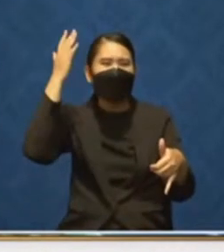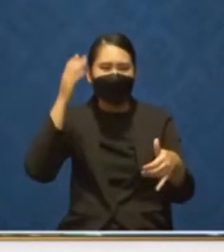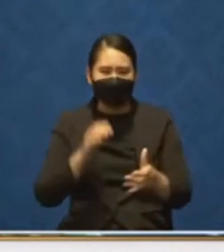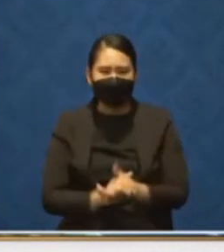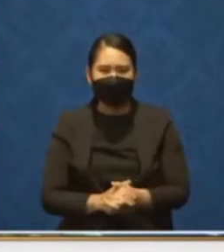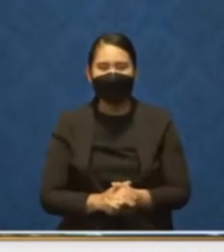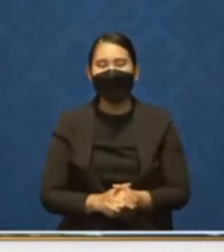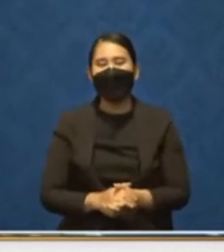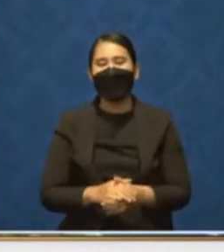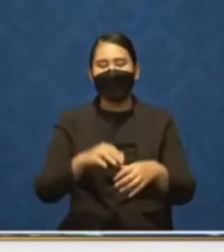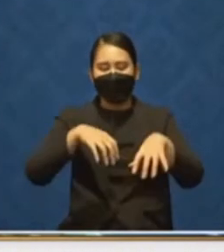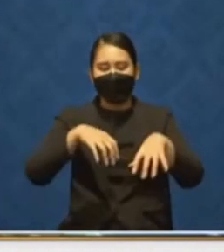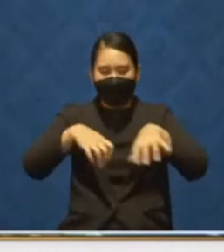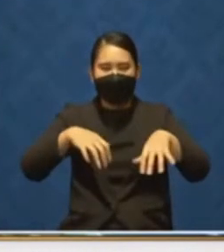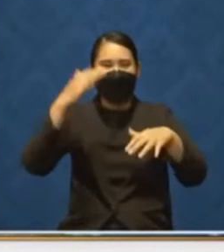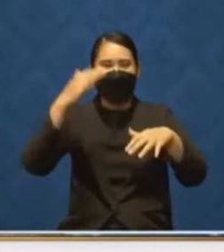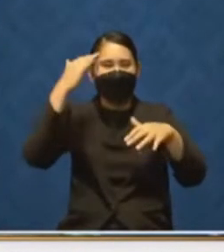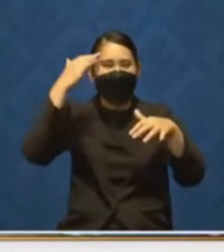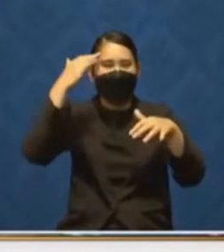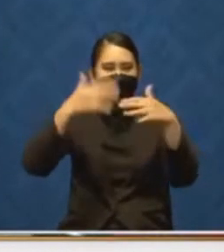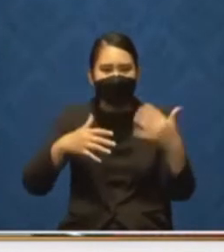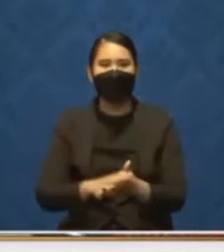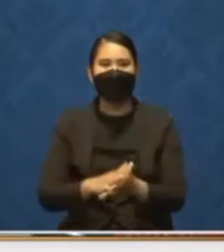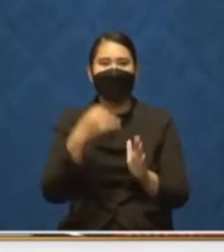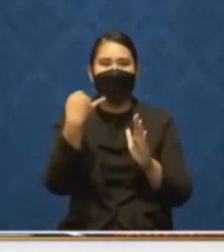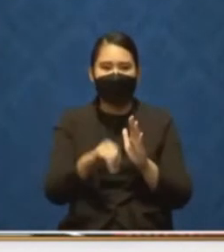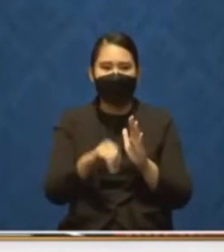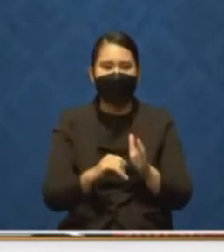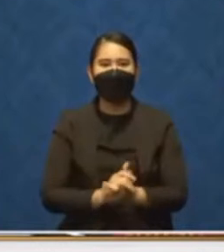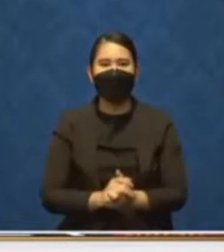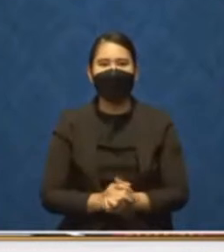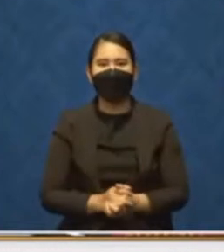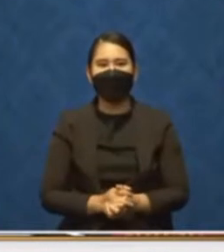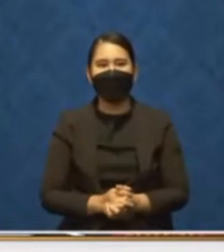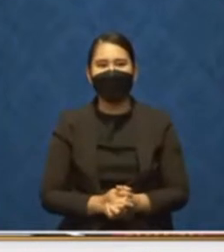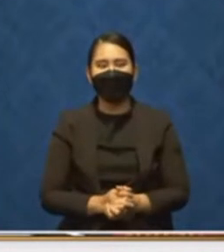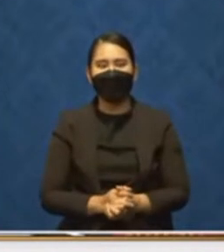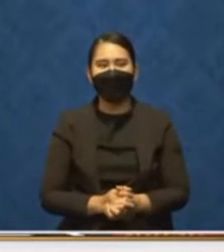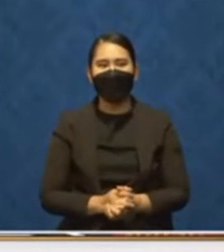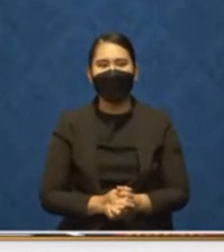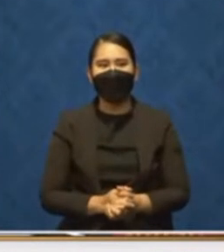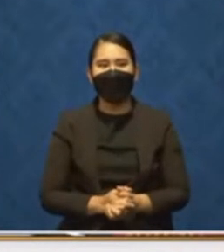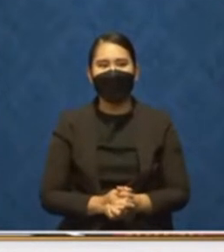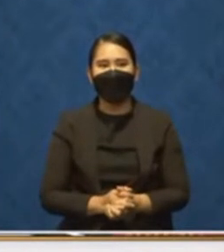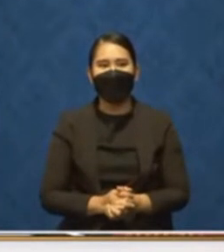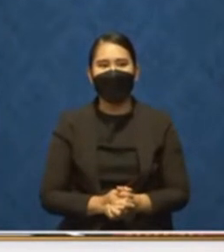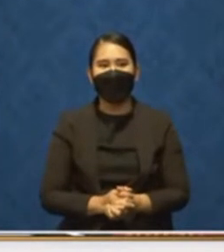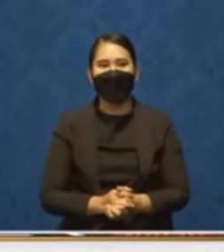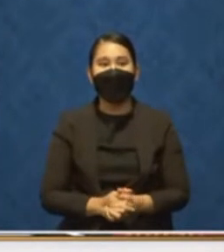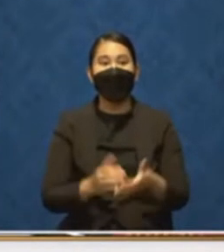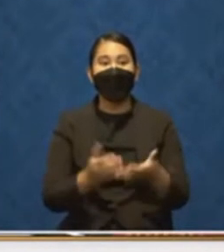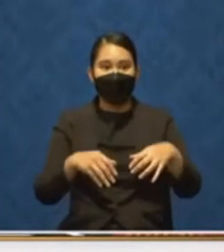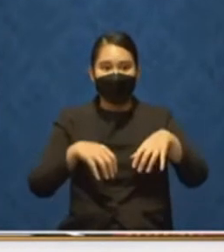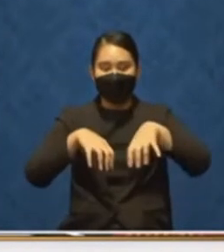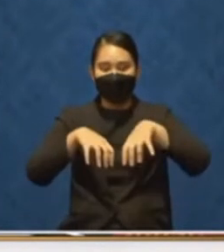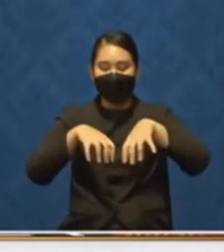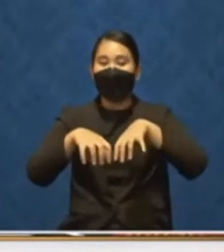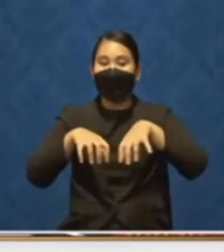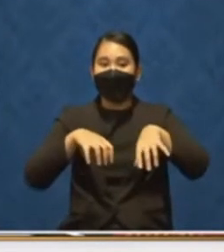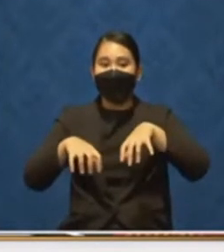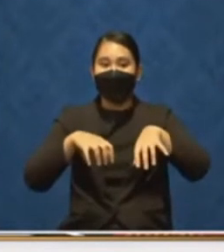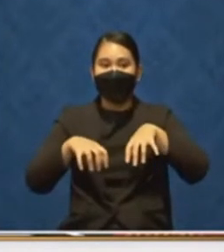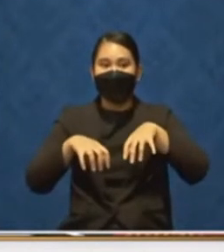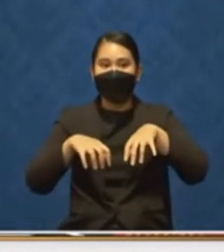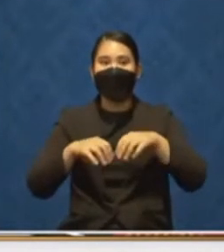พลาดการบริหารที่ไร้ประสิทธิภาพนอกจากเรื่องการบริหารเหล่านี้สิ่งที่